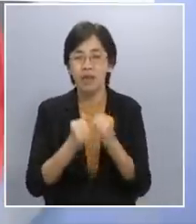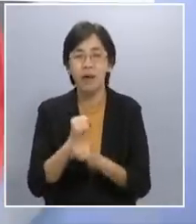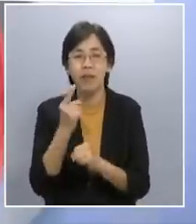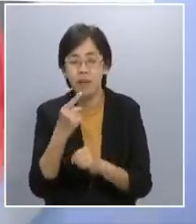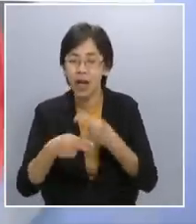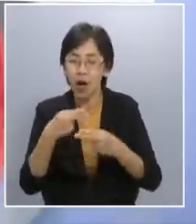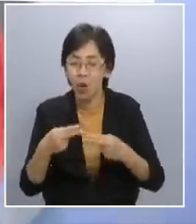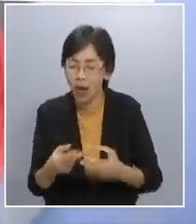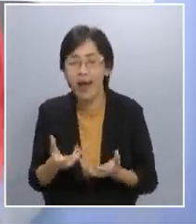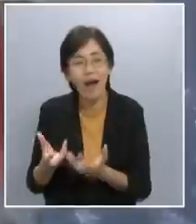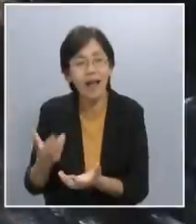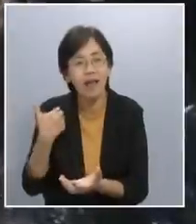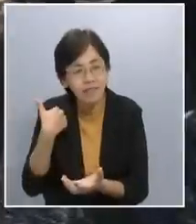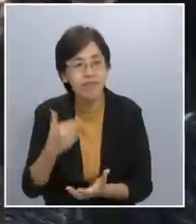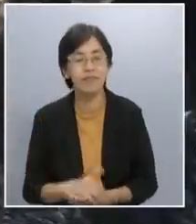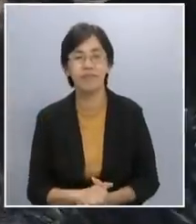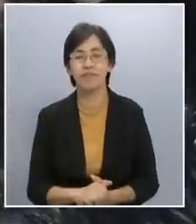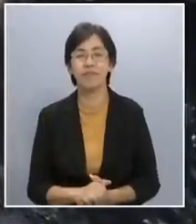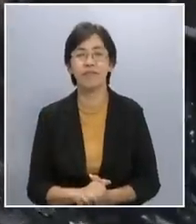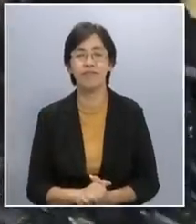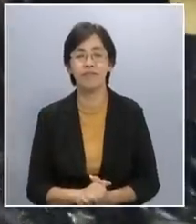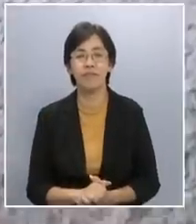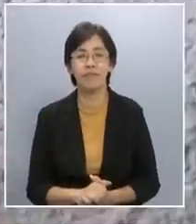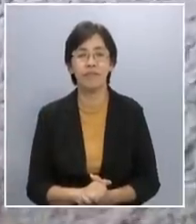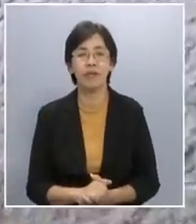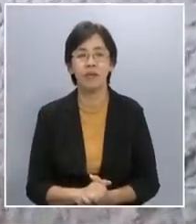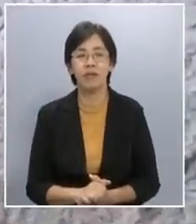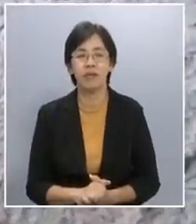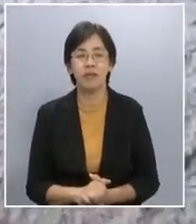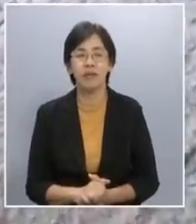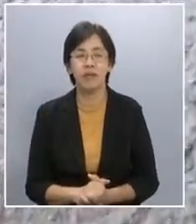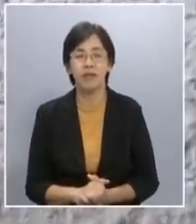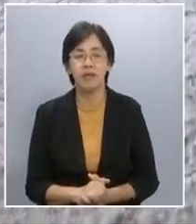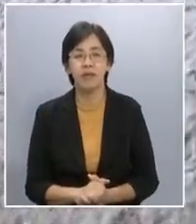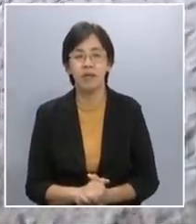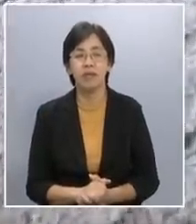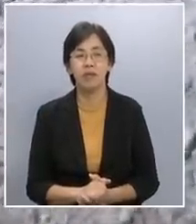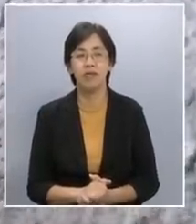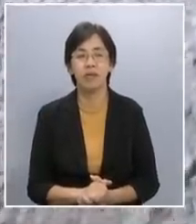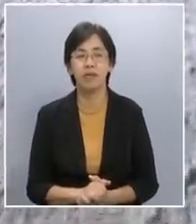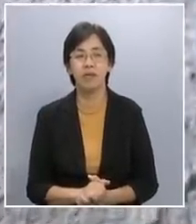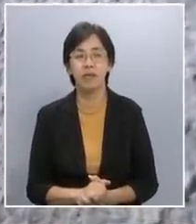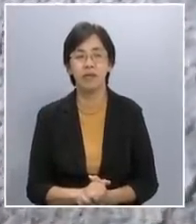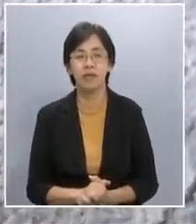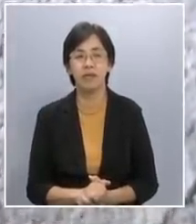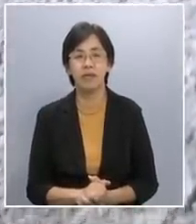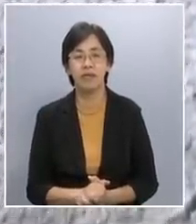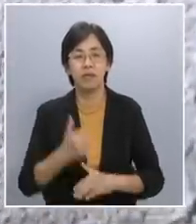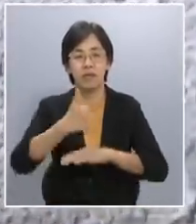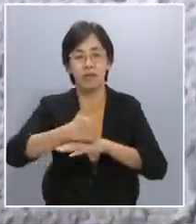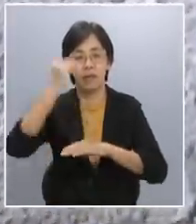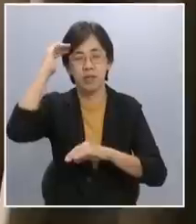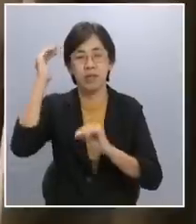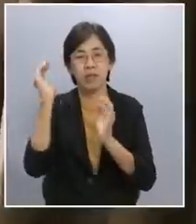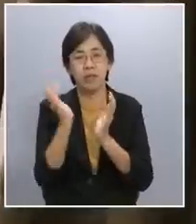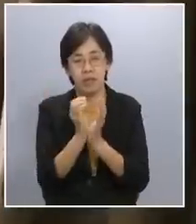ขวัญแม่เลยครับ เรื่องนี้นะครับผู้ชมครับพันตำรวจเอกฤทธิเดชจันเพชรนะฮะท่านเป็นผู้บังคับการอยู่ที่สน.ธรร